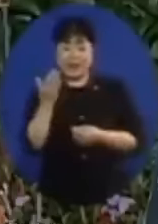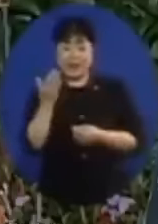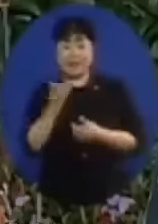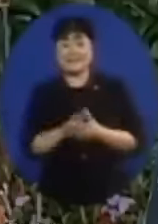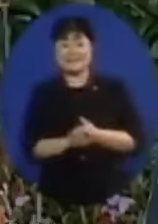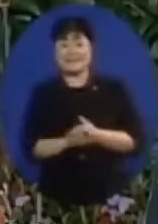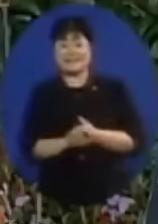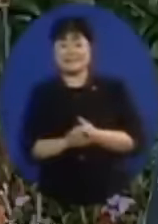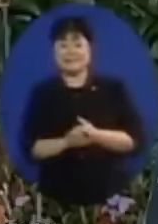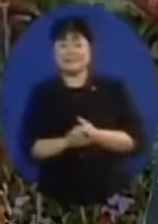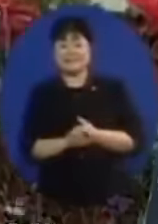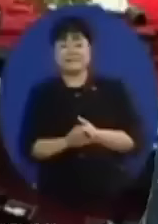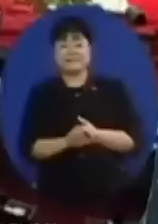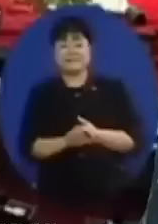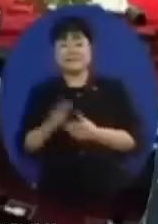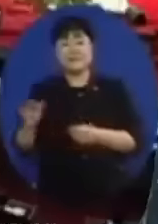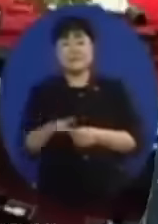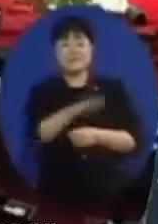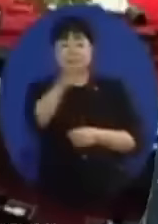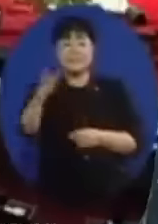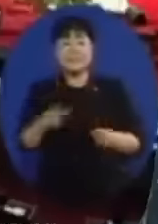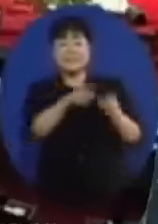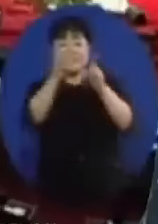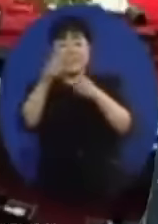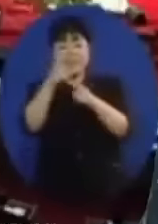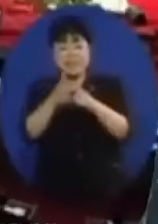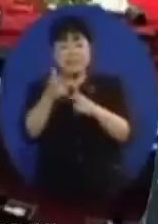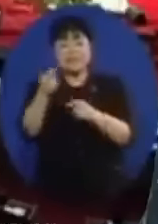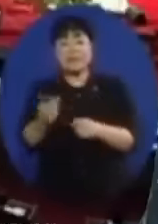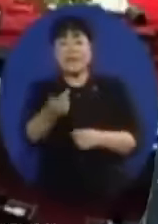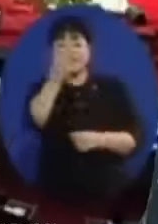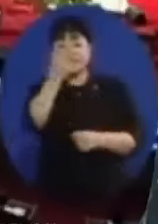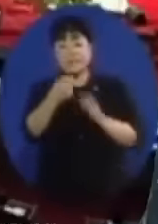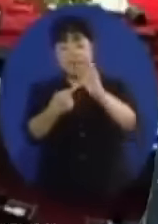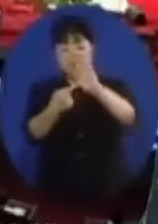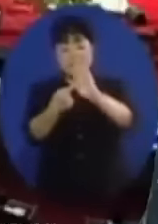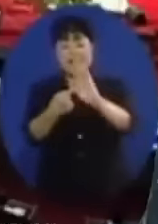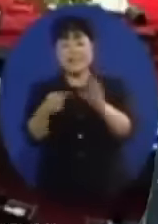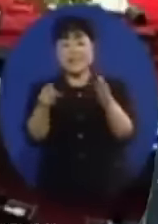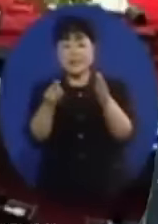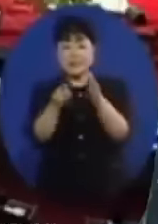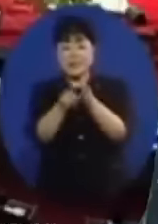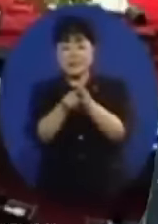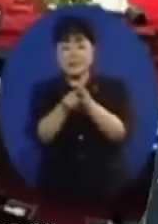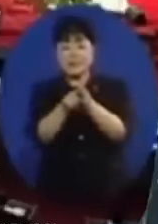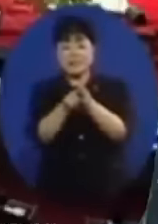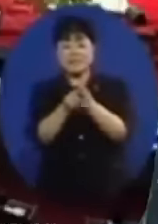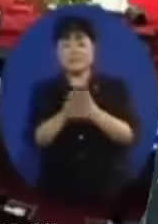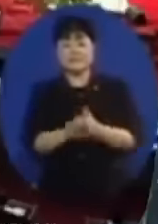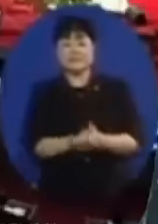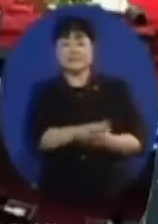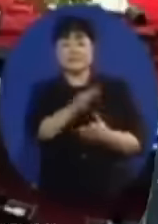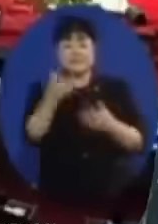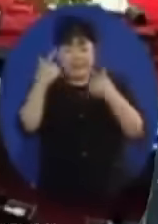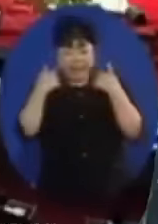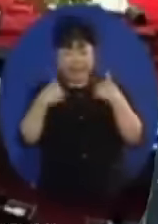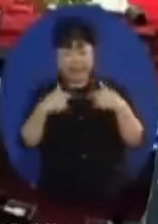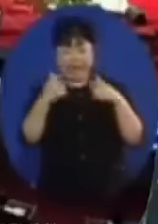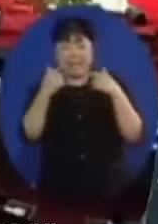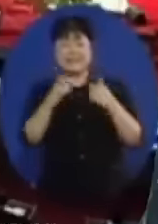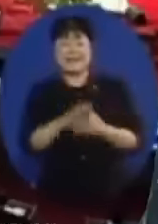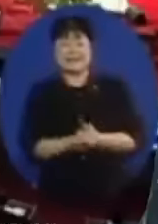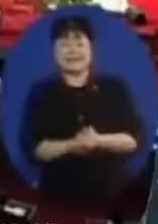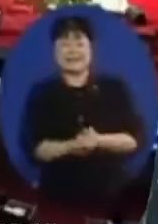말했습니다. 우리의 삶에 예수님의 생명이 나타나기 위해서는 우리는 항상